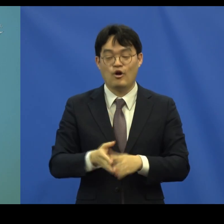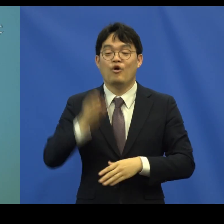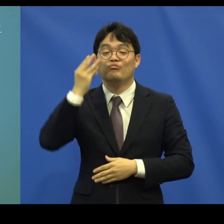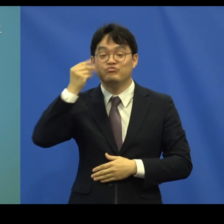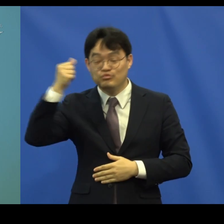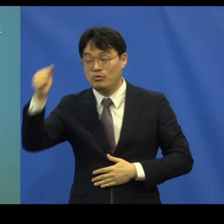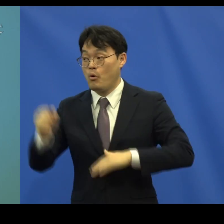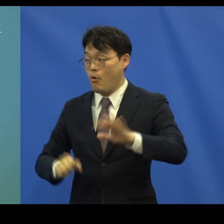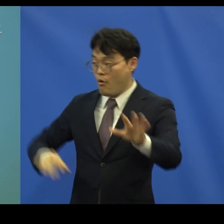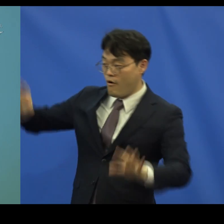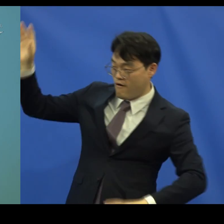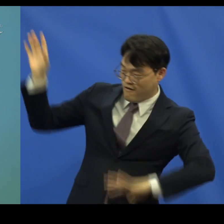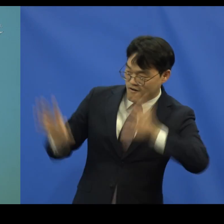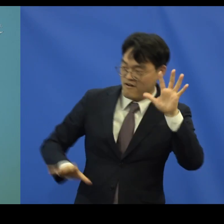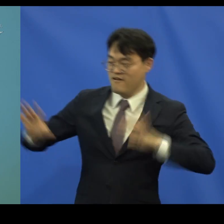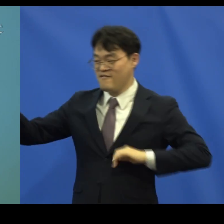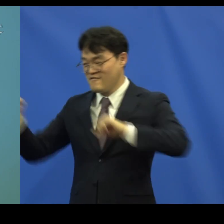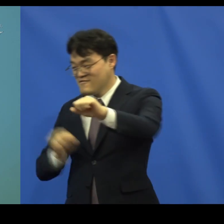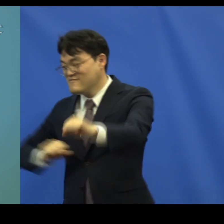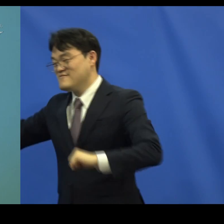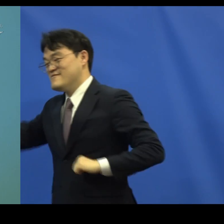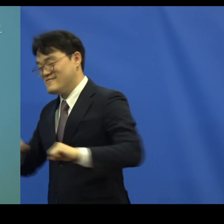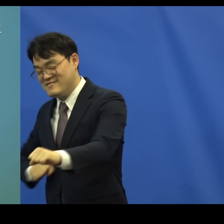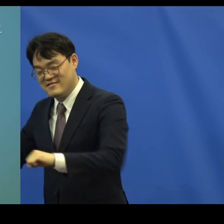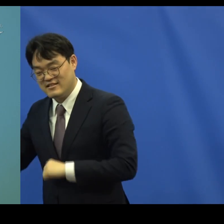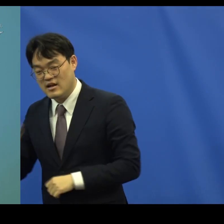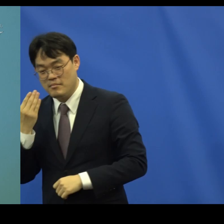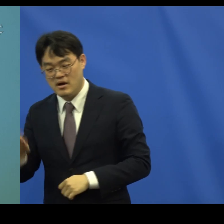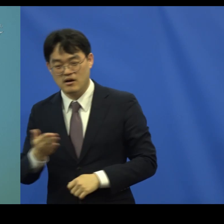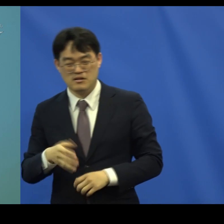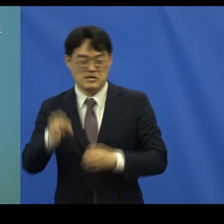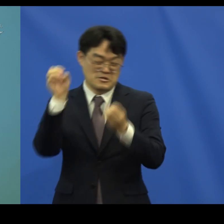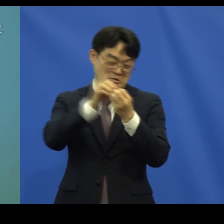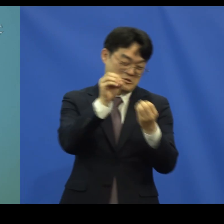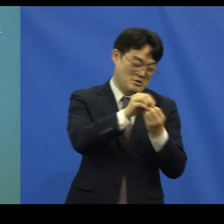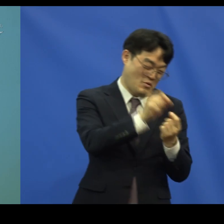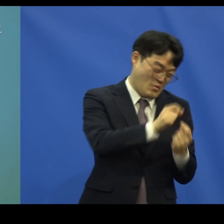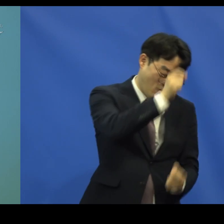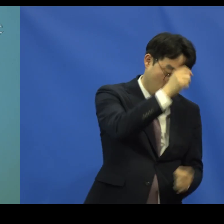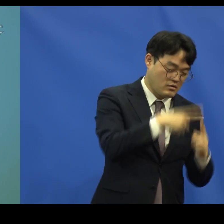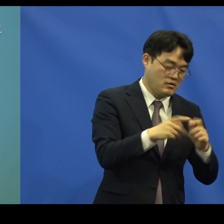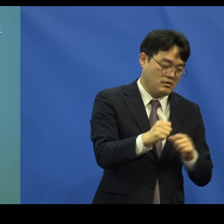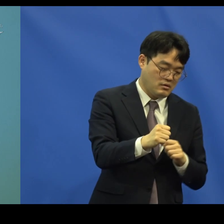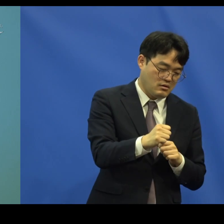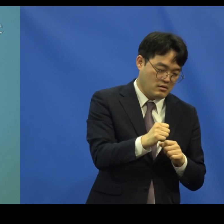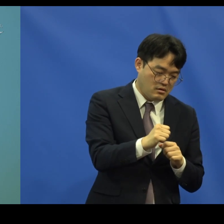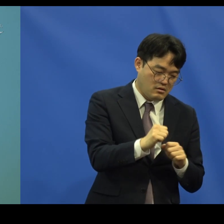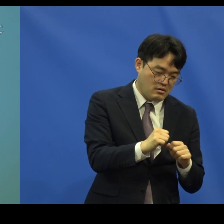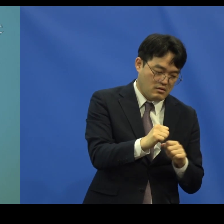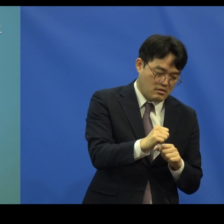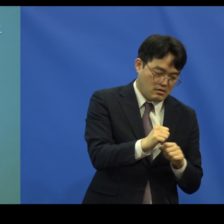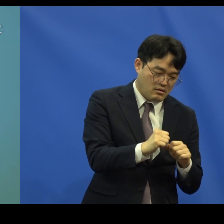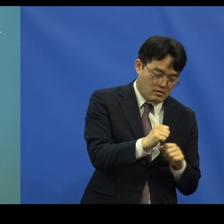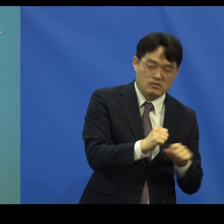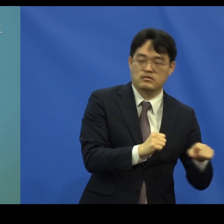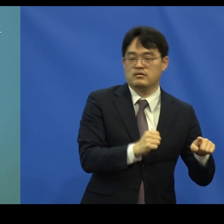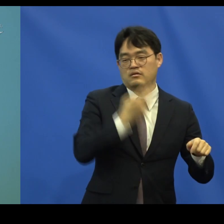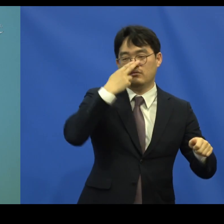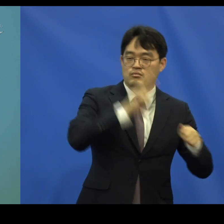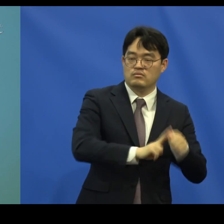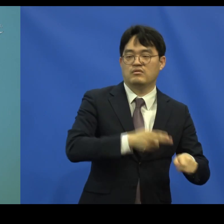거예요. 그런데 오래된 전통적인 교회 이대로 좋다는 거예요. 현실에 안주하고 영적인 도전을 하지 않는 거예요.